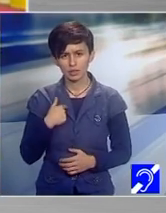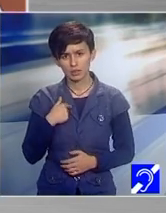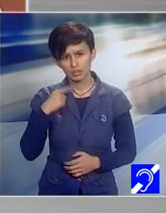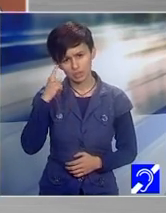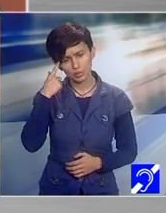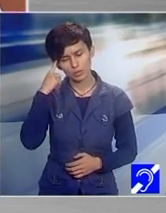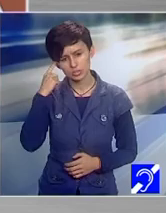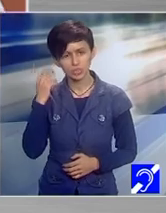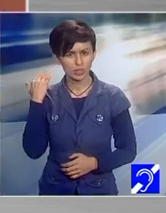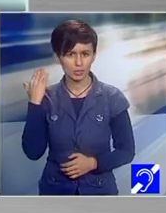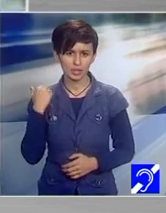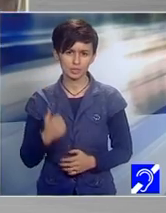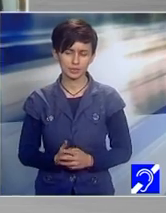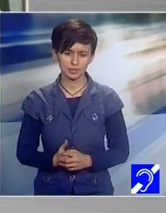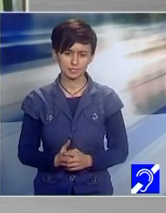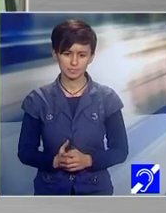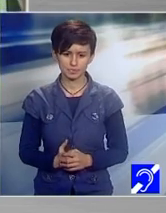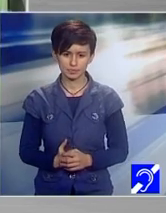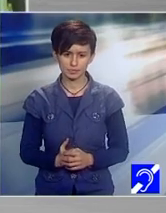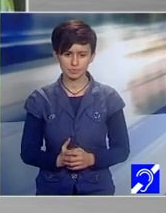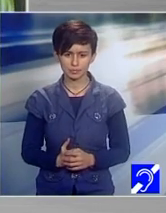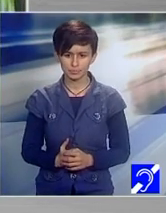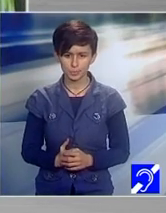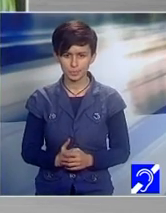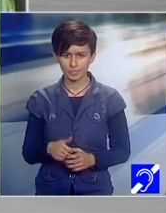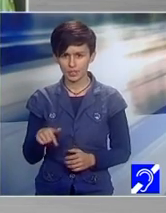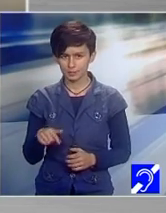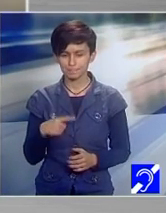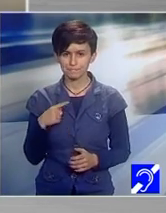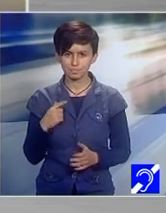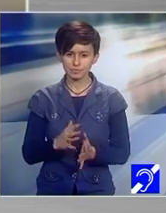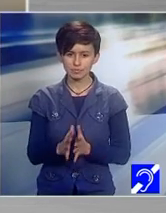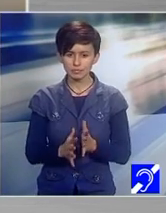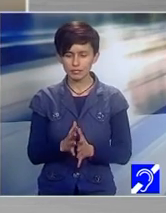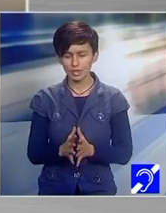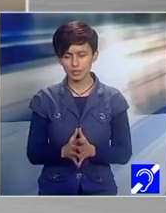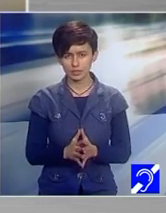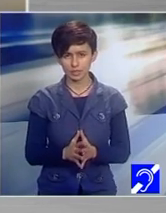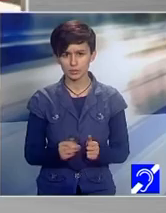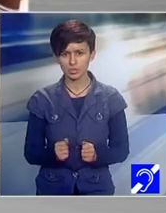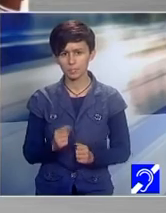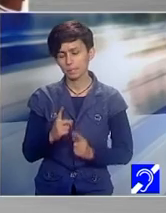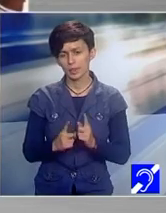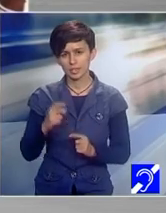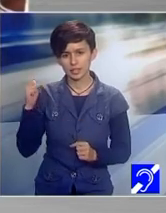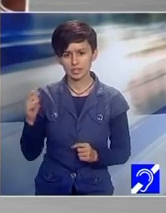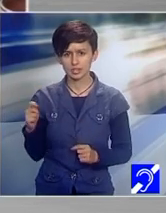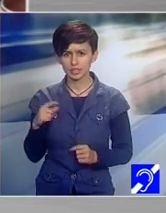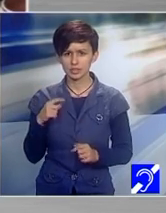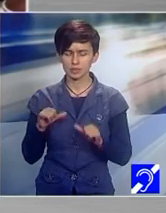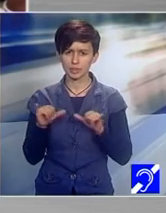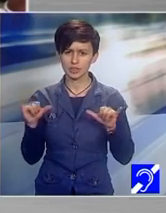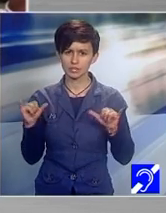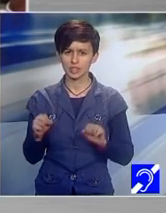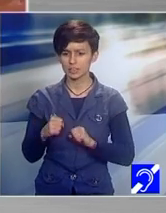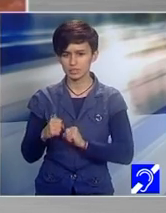dat. Deci cu cât, ăsta este semnul de întrebare. Asta înseamnă civilizația? Cu cât țările sunt mai dezvoltate, cu atât aruncă mai